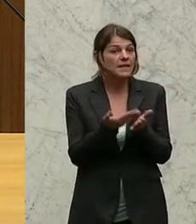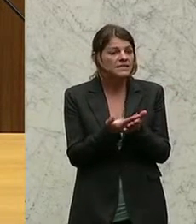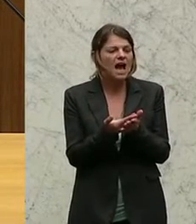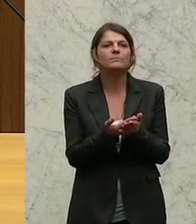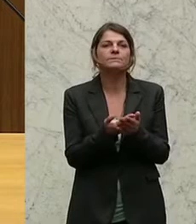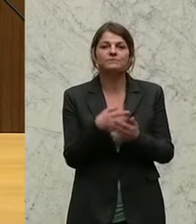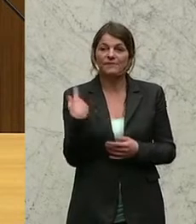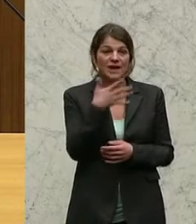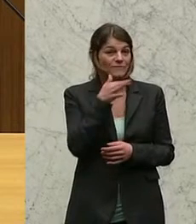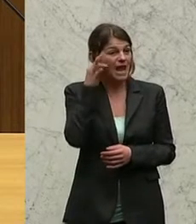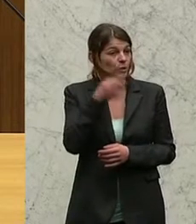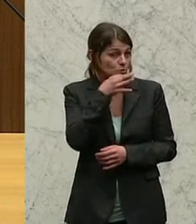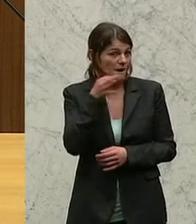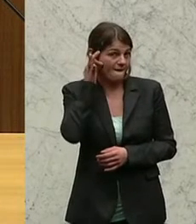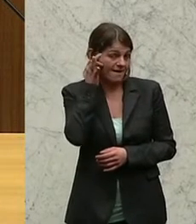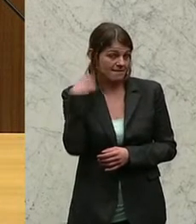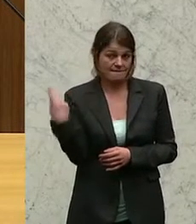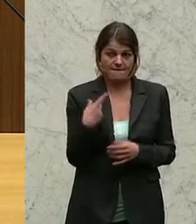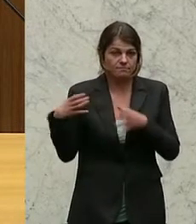auch Frauensprecherinnen